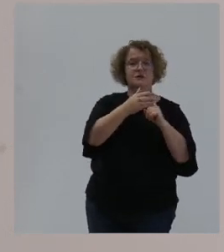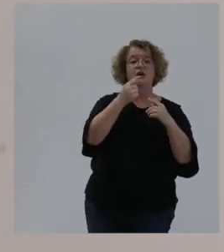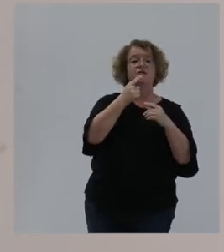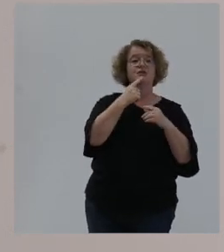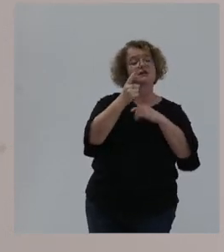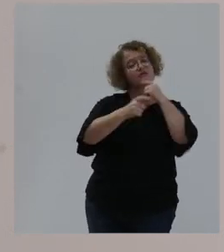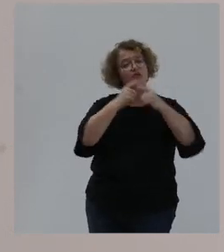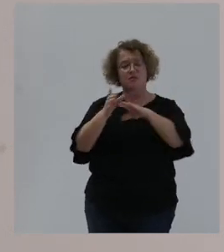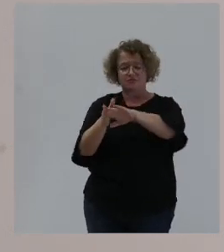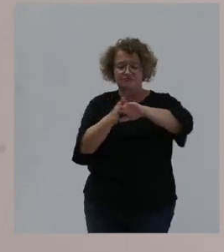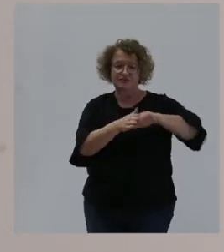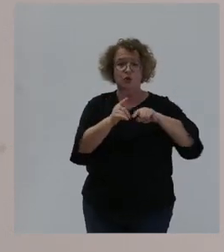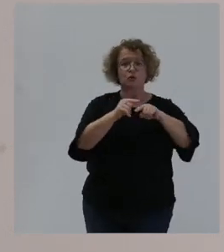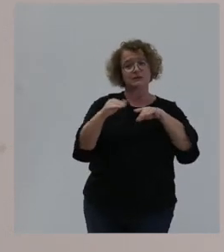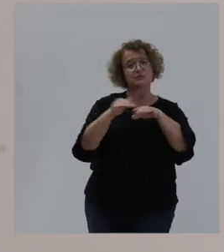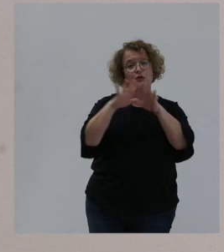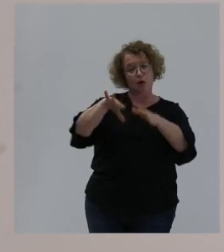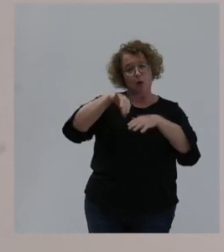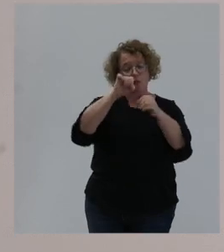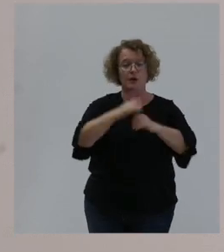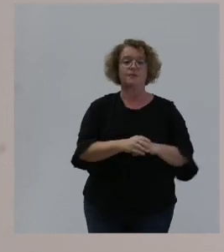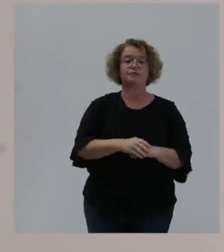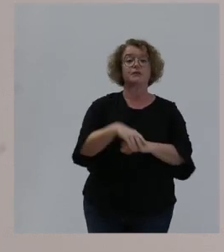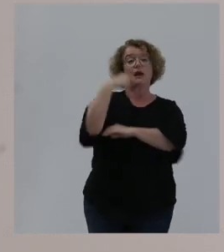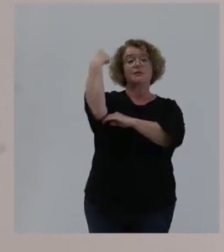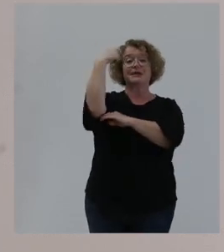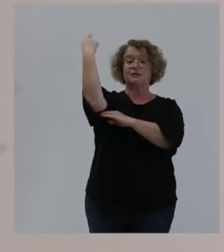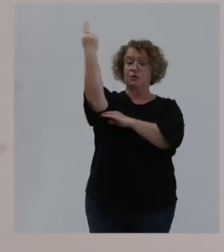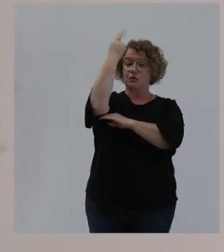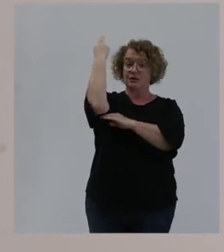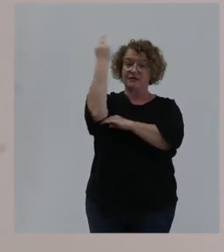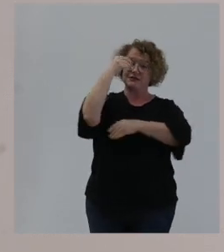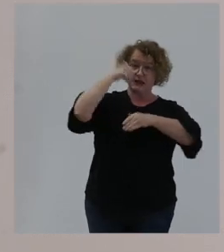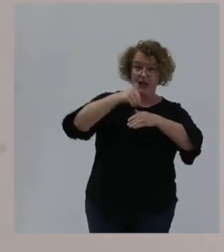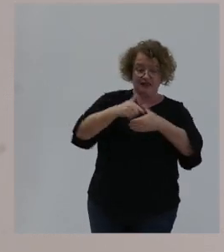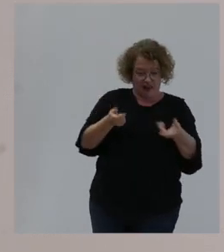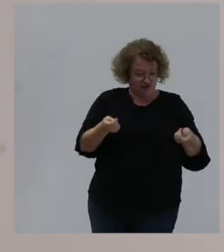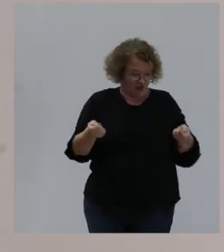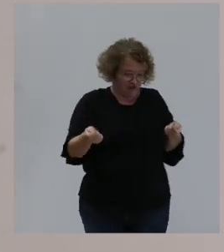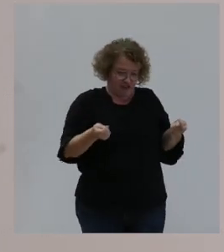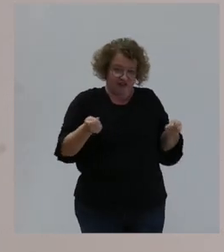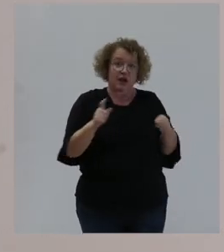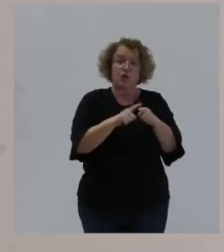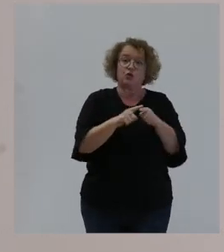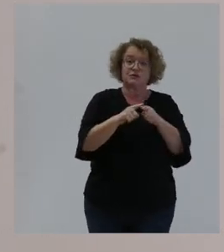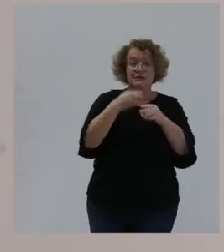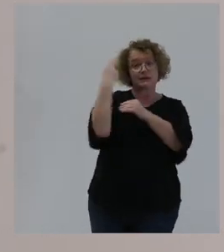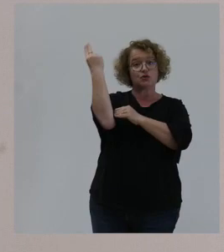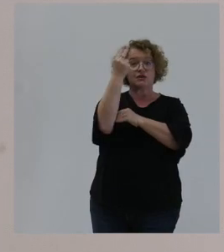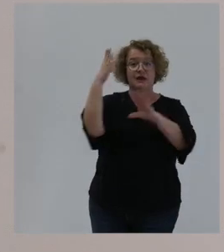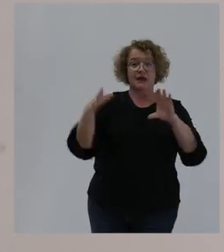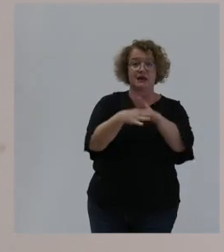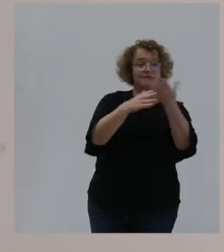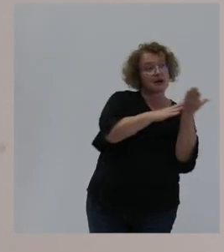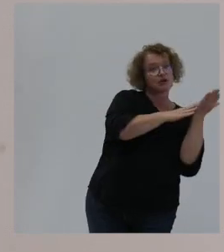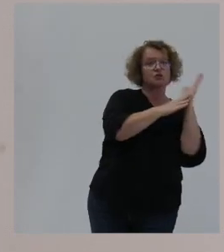l'emploi. Quand on préside une université, on gouverne en interne, mais on représente aussi l'université avec